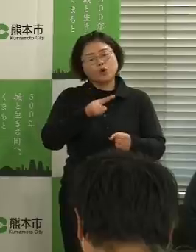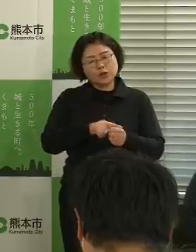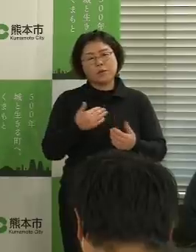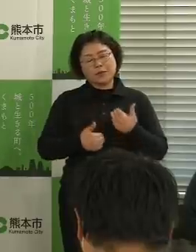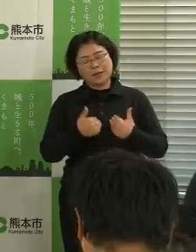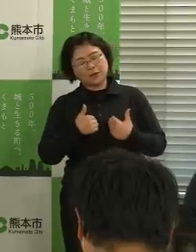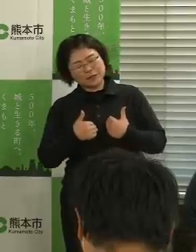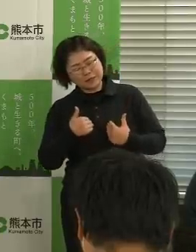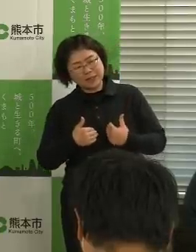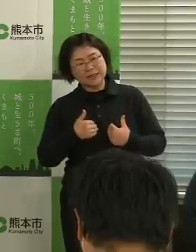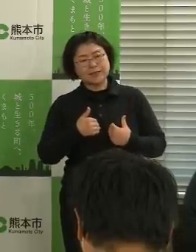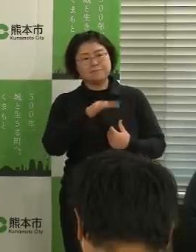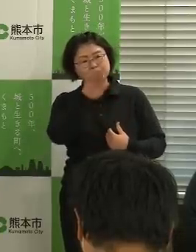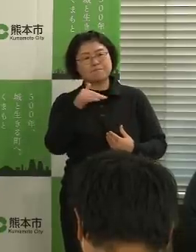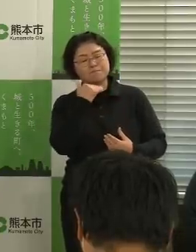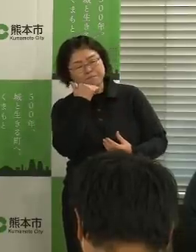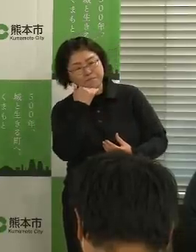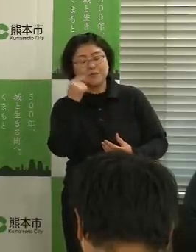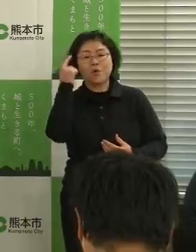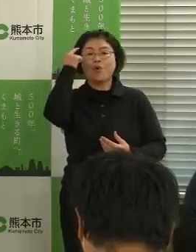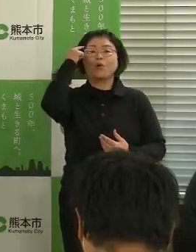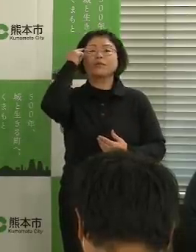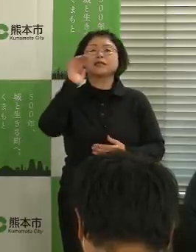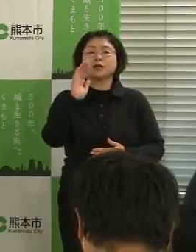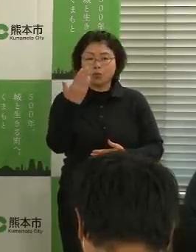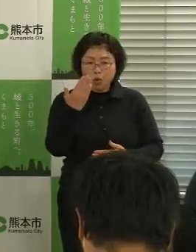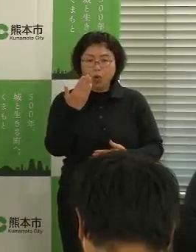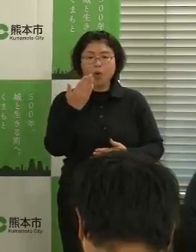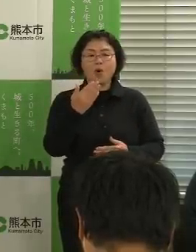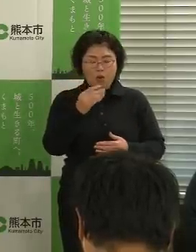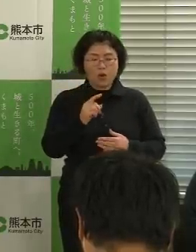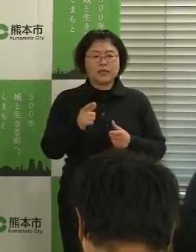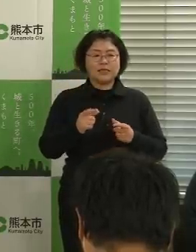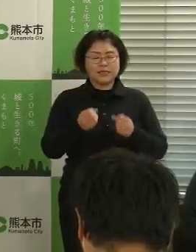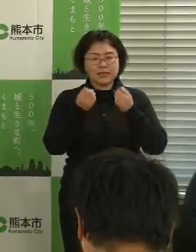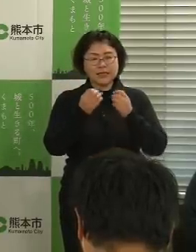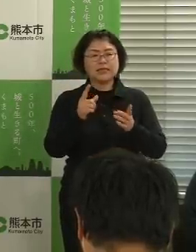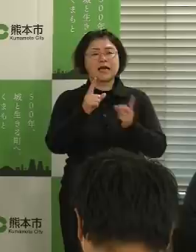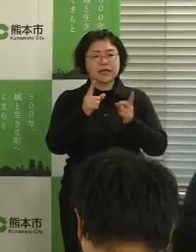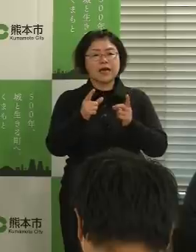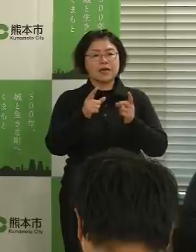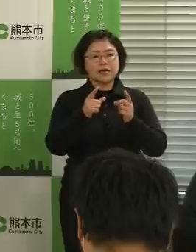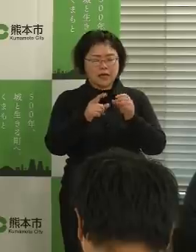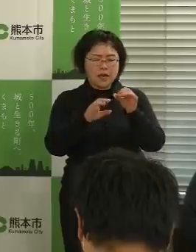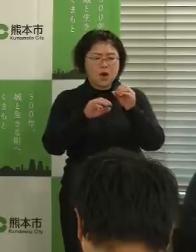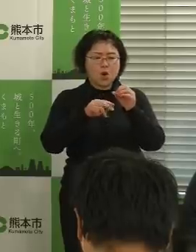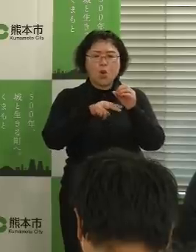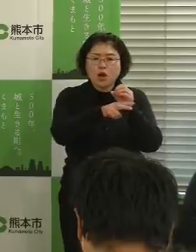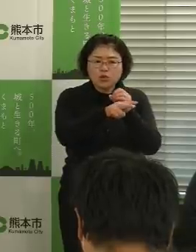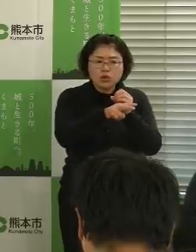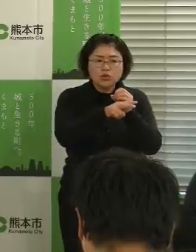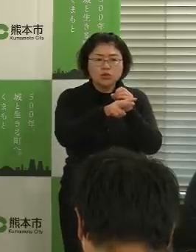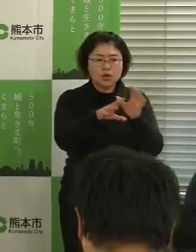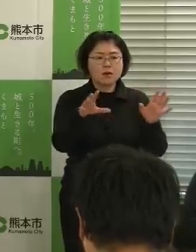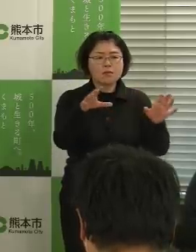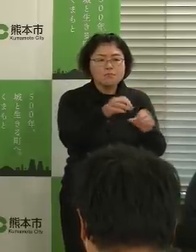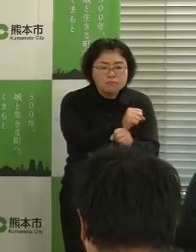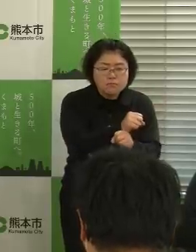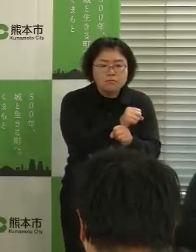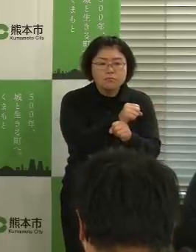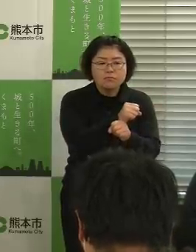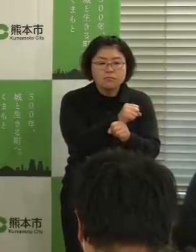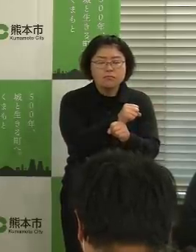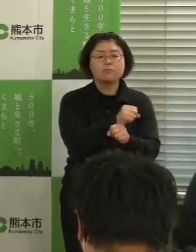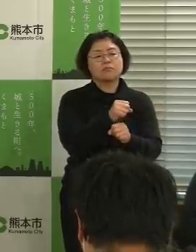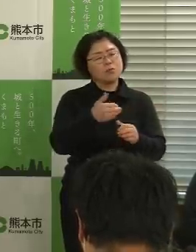も大勢いらっしゃると思いますが、新型コロナウイルス感染症の収束の先行きが見えない中、市民